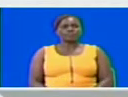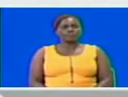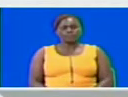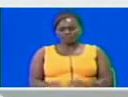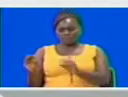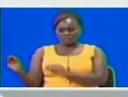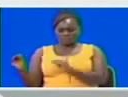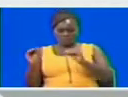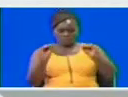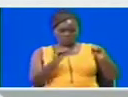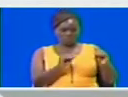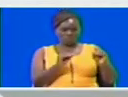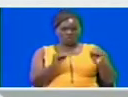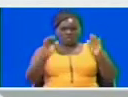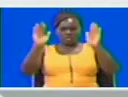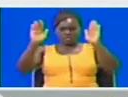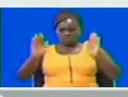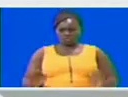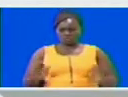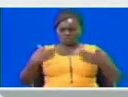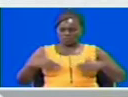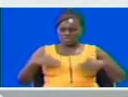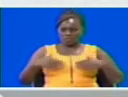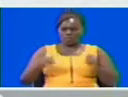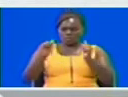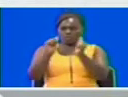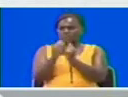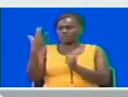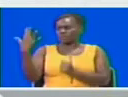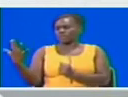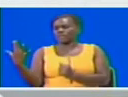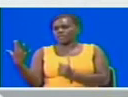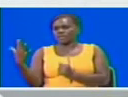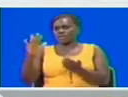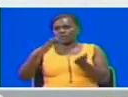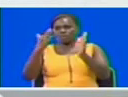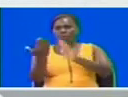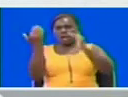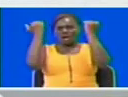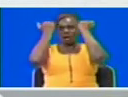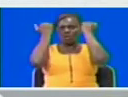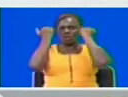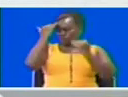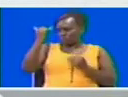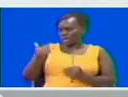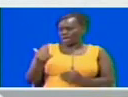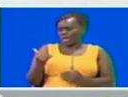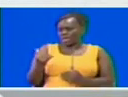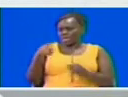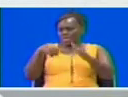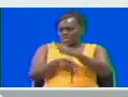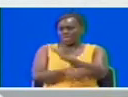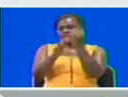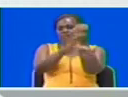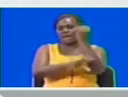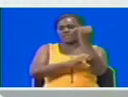Tuelekee huko Kisumu ambapo raia 15 kutoka Misri wamefikishwa mahakamani hii leo kwa shtaka la kuwa humu nchini kinyume